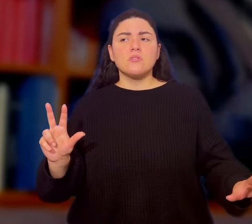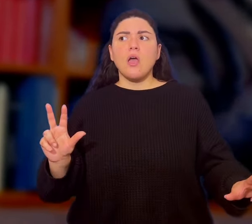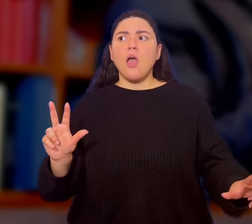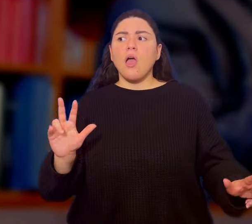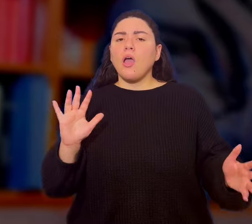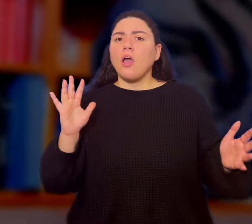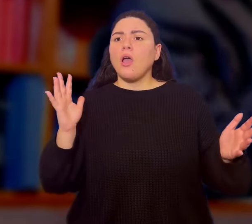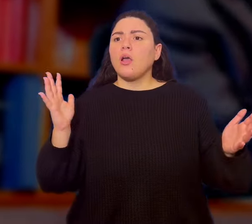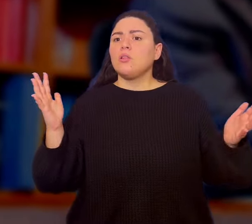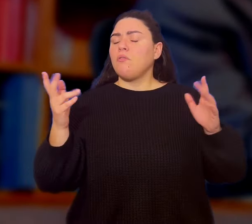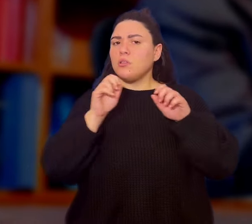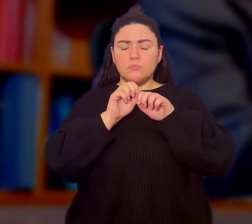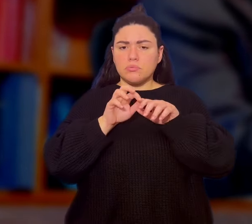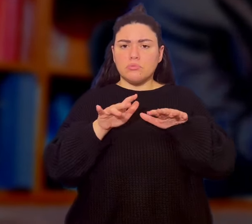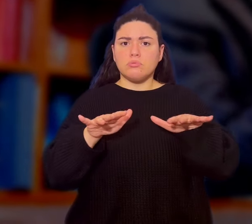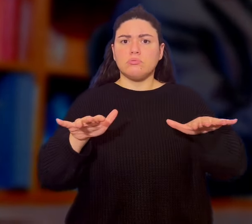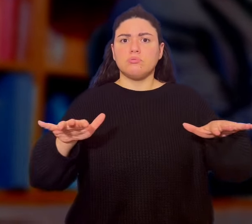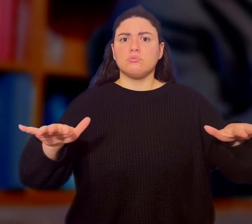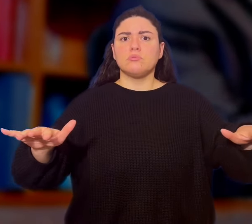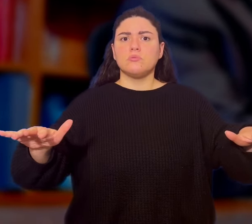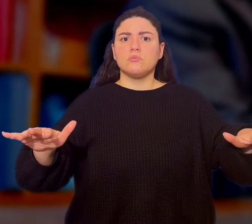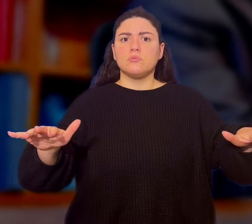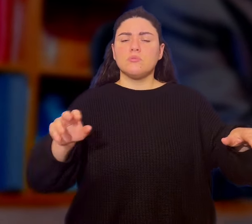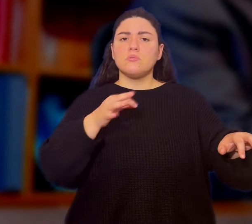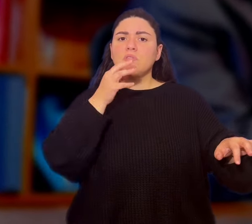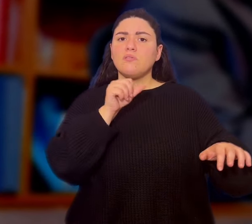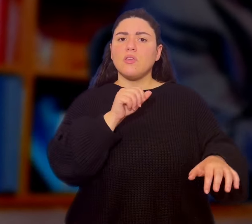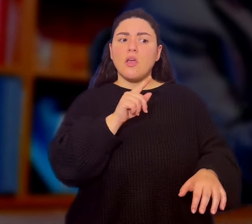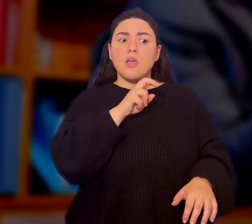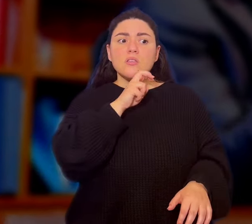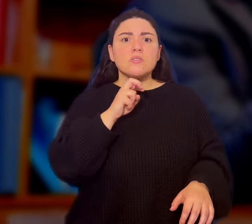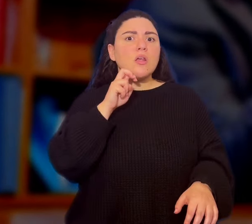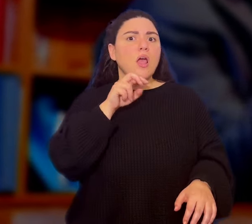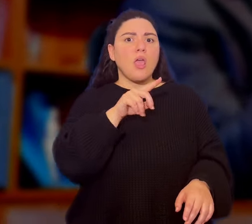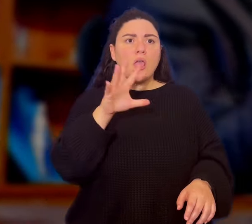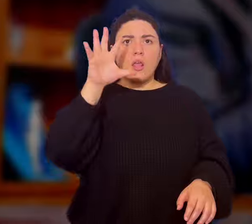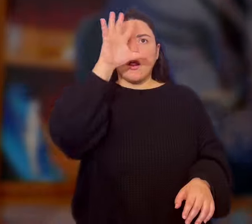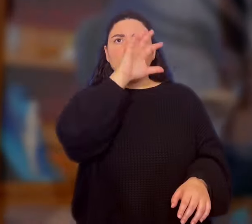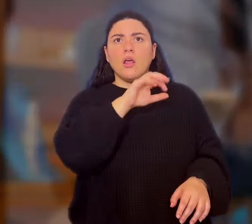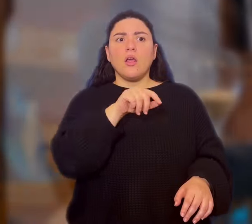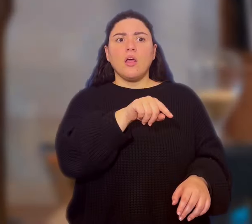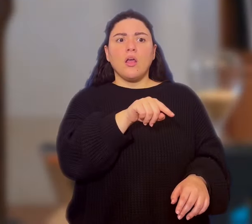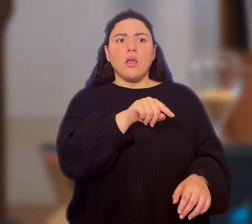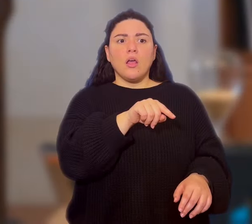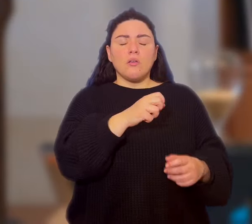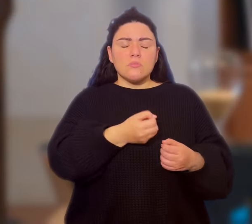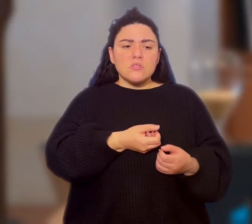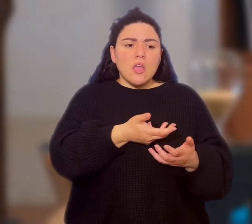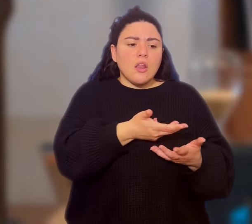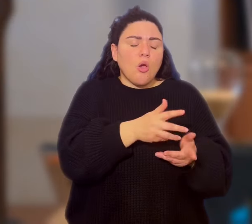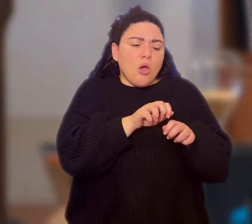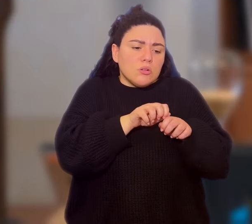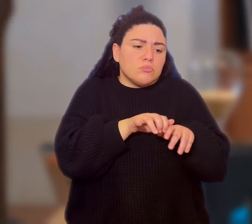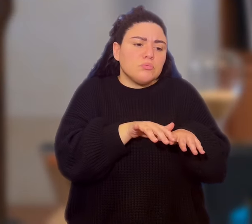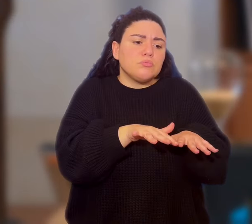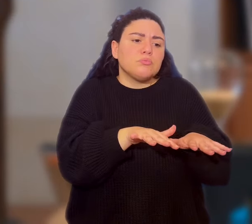universale non soltanto Israele sarà invaso da questa fiume di misericordia Ma tutta